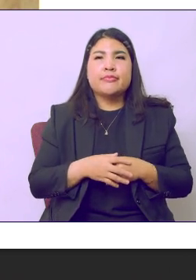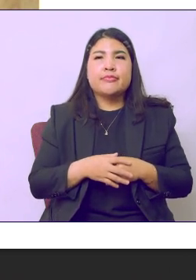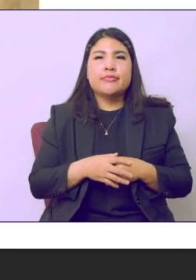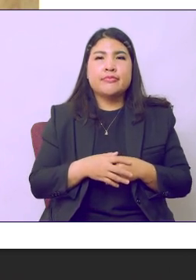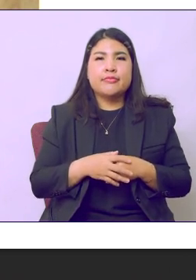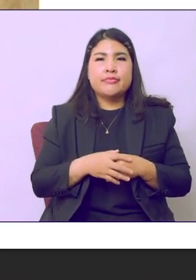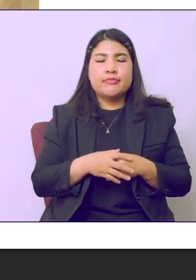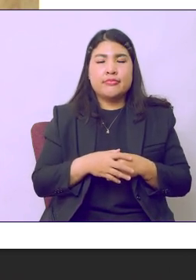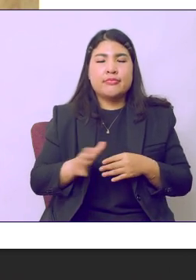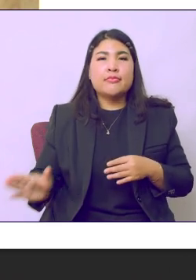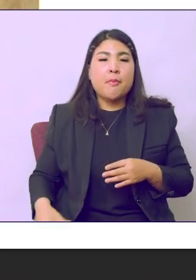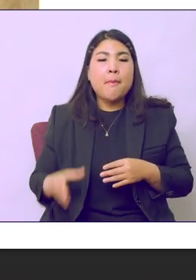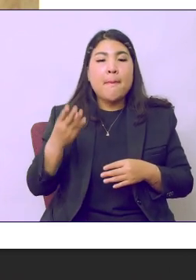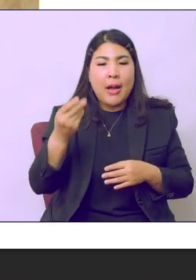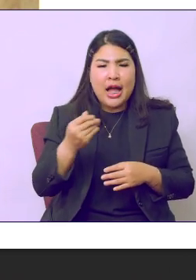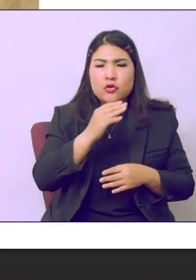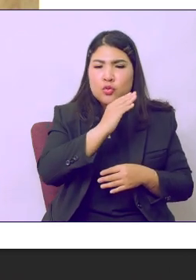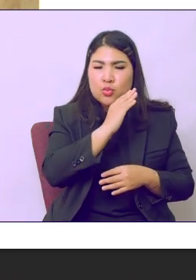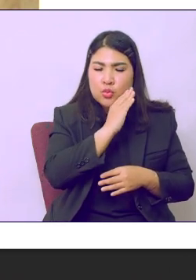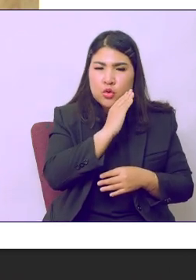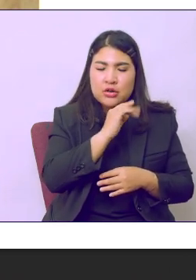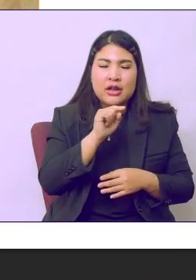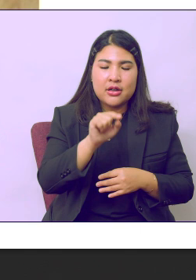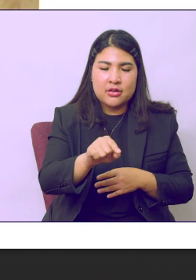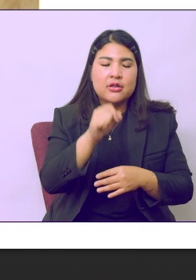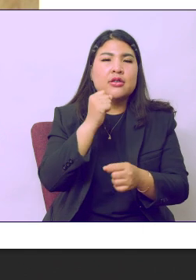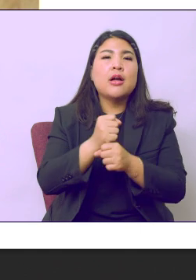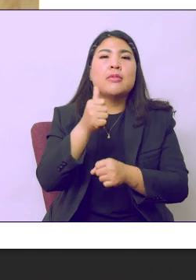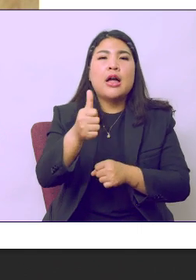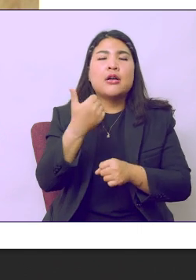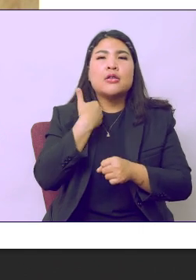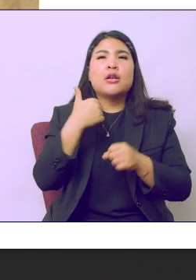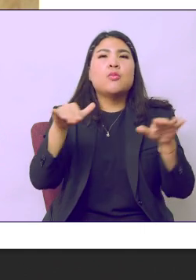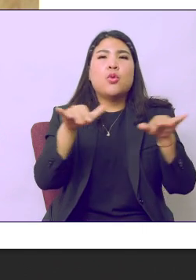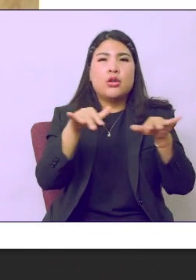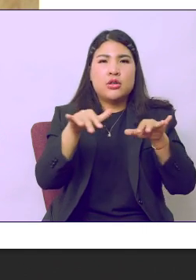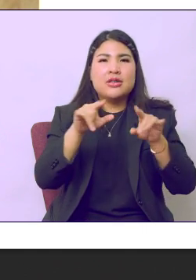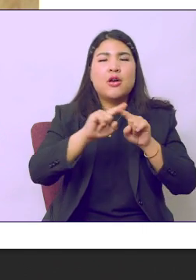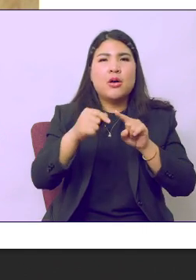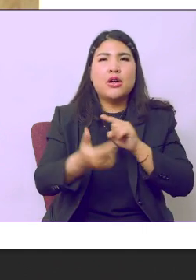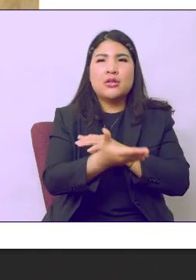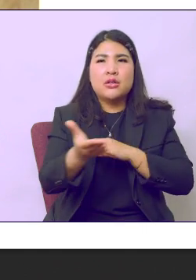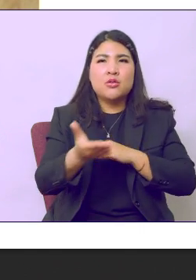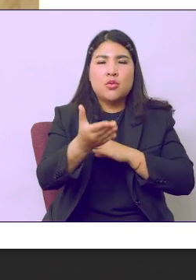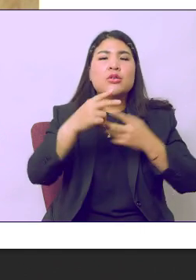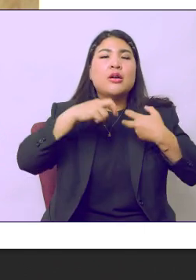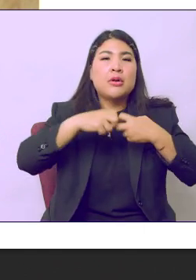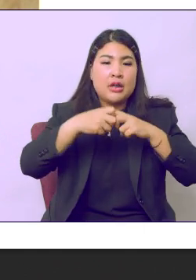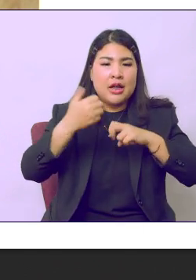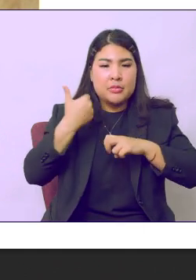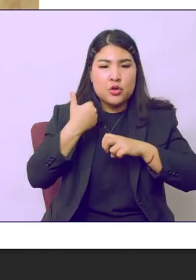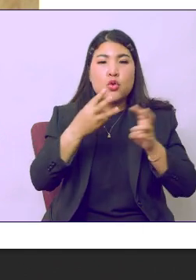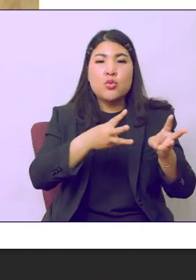หมาแลลงเนี่ยนะครับอ่าถ้าน้องทำได้เนี่ยก็ให้ทำกับฟปกติเลยแต่อันนี้นะครับคิดว่าน้องน่าจะมีปัญหาก็เลยใช้